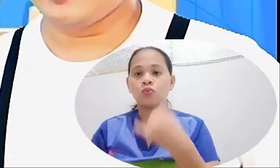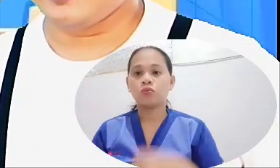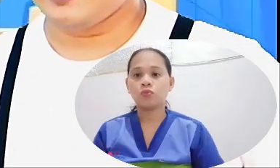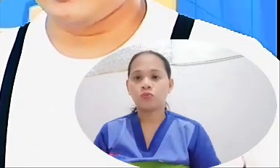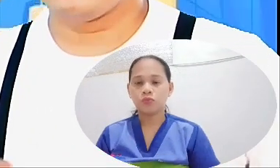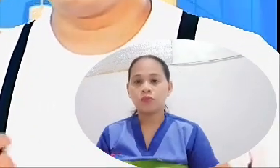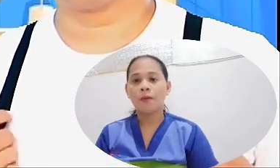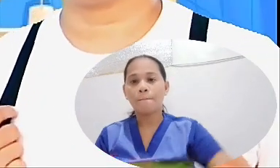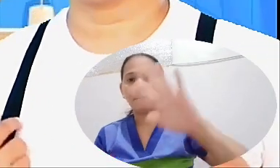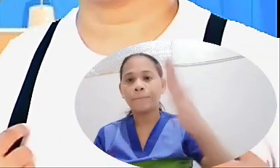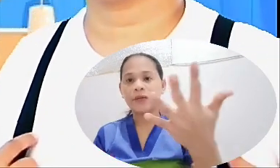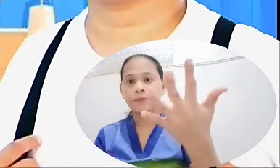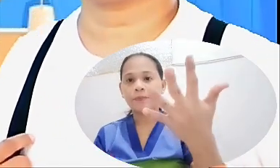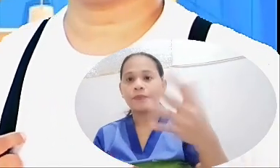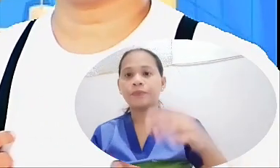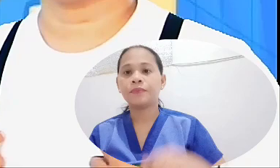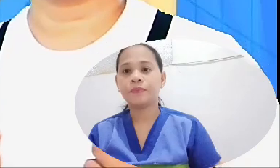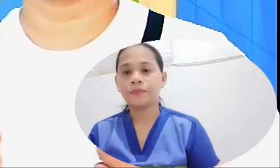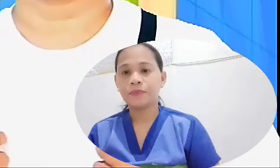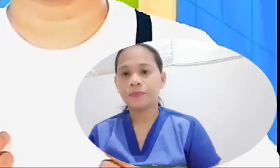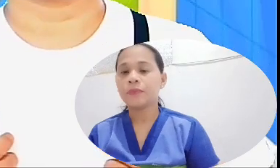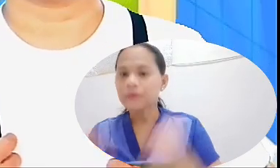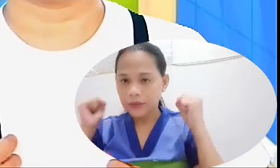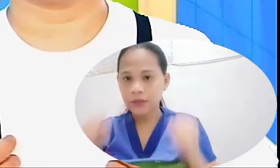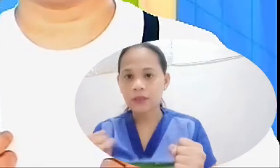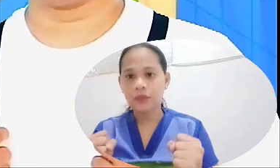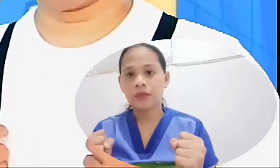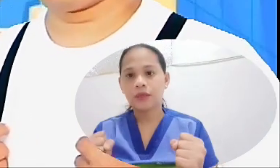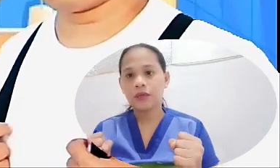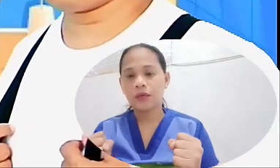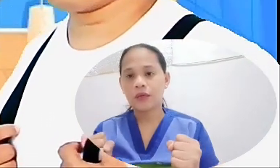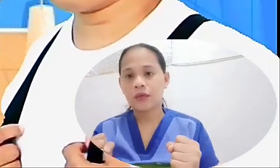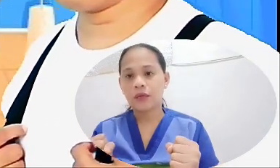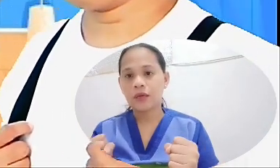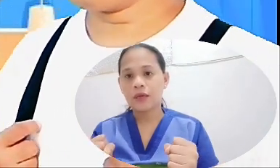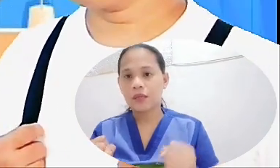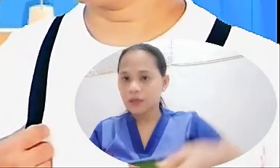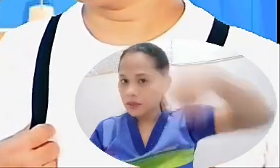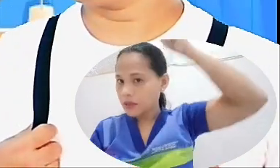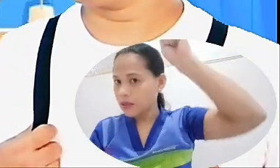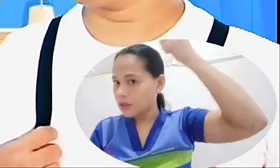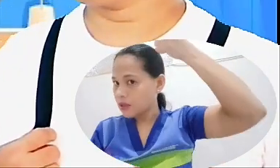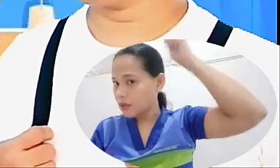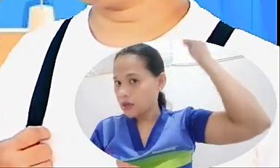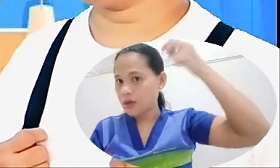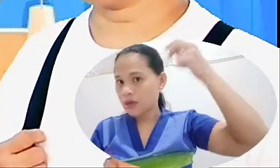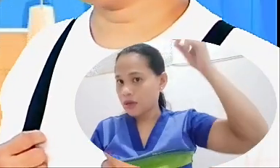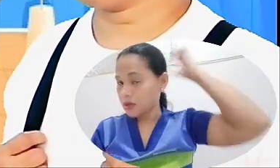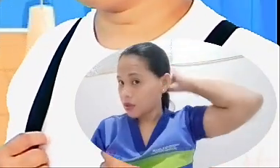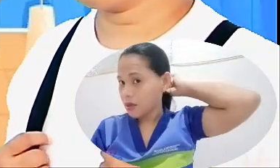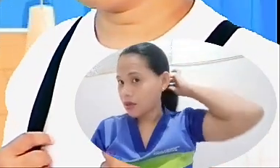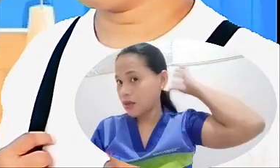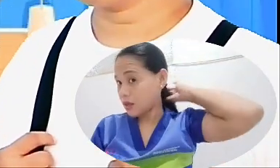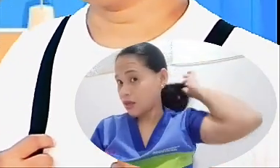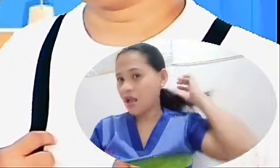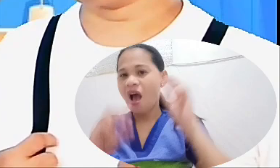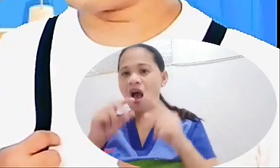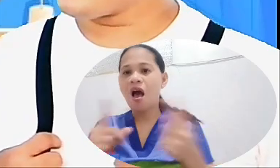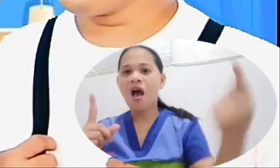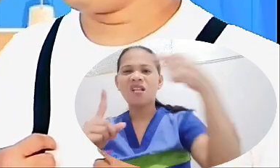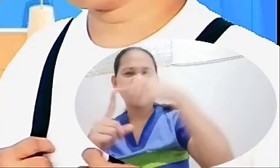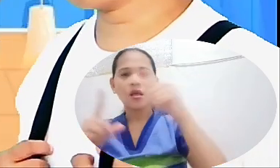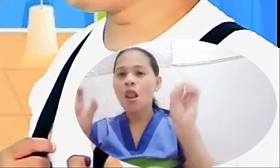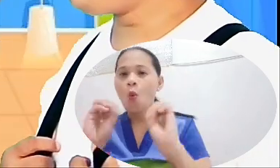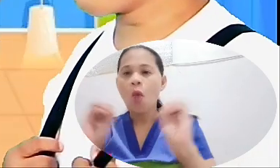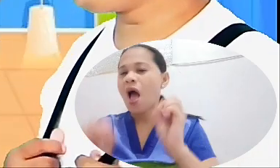Panglima, maaari mo nang banlawan ang iyong ulo hanggang sa mawala na ang mga bula nito.